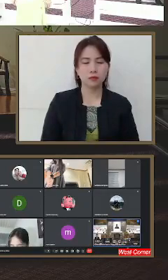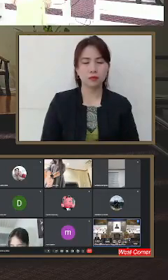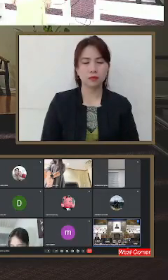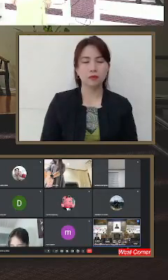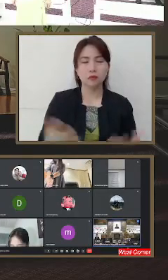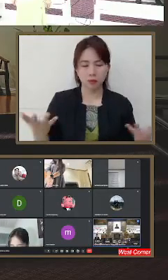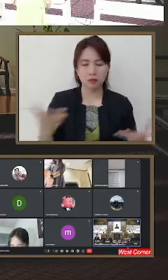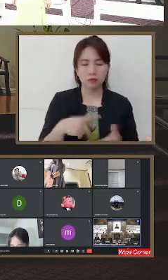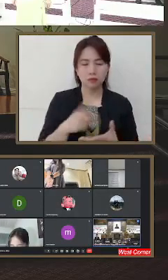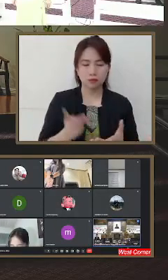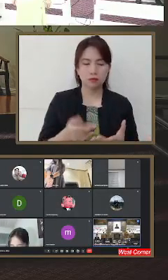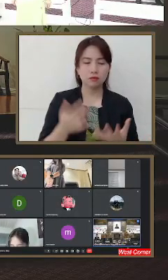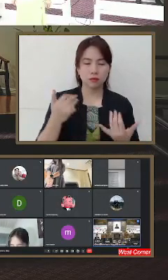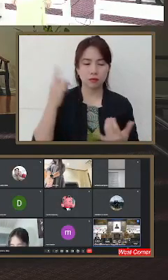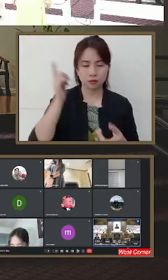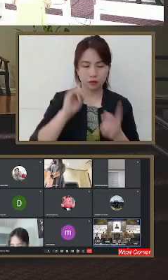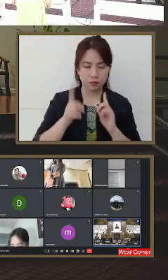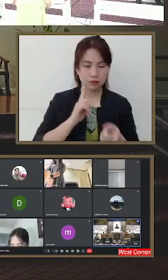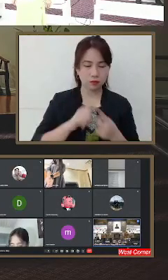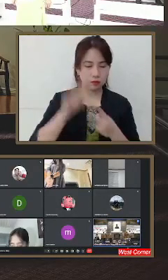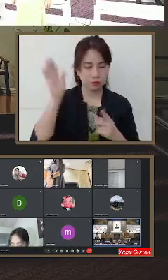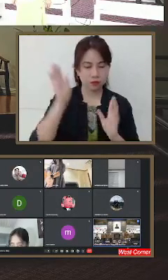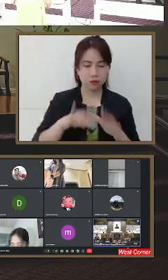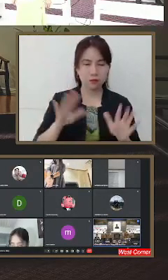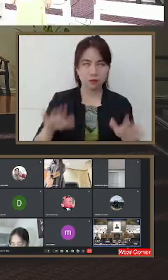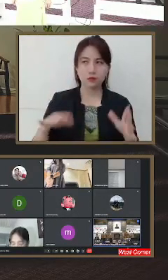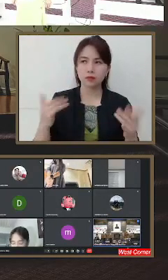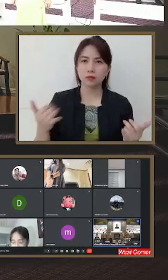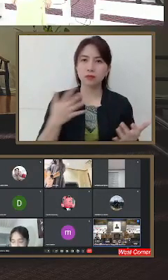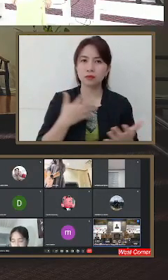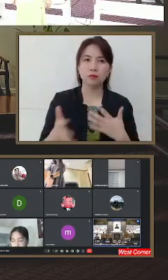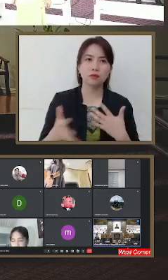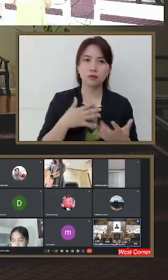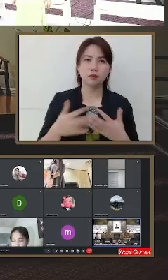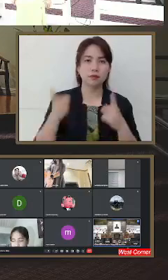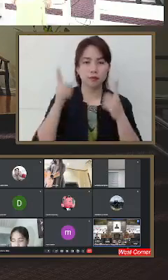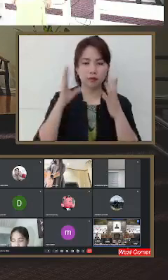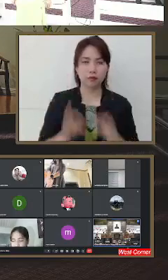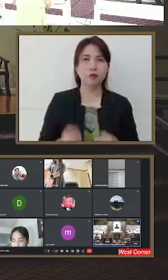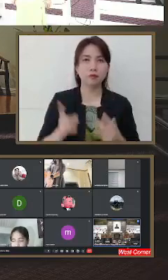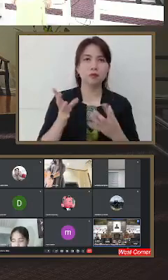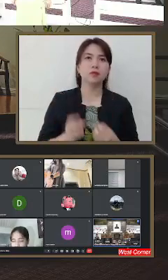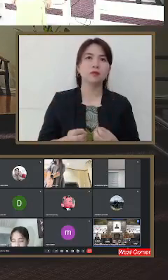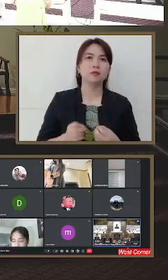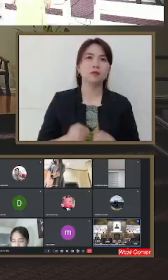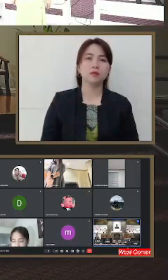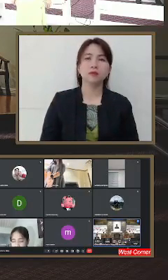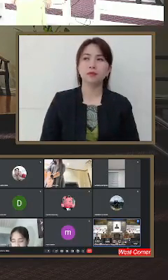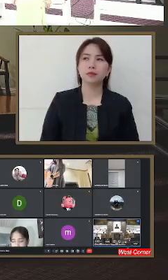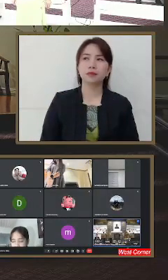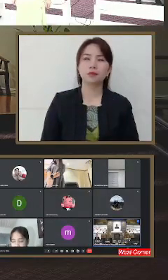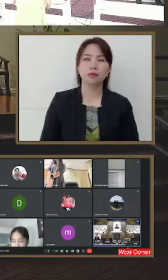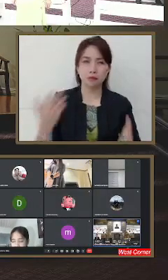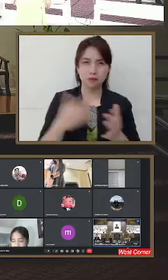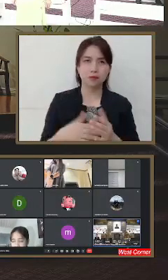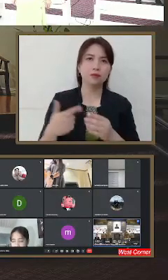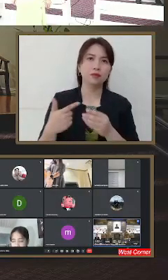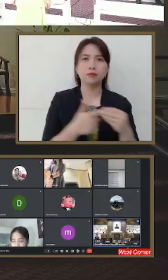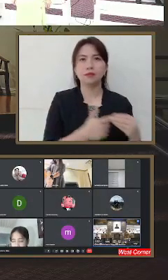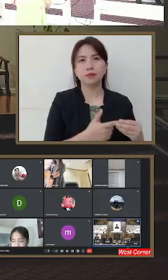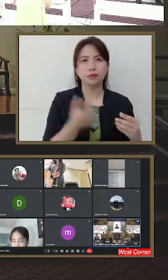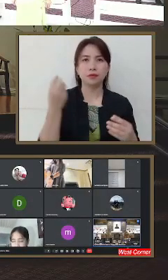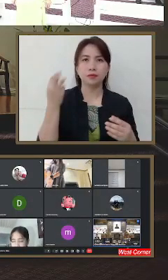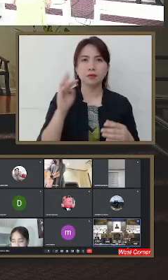na kung saan ay kinausap niyo po ang inyo pong mga anak at anan po ang kanilang magiging decison commitment Panginoon paka alalahin niyo po sila